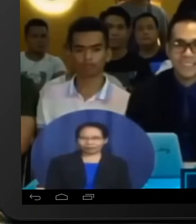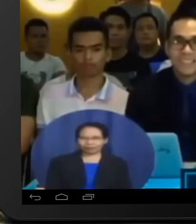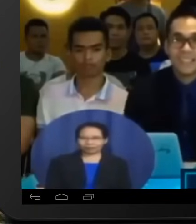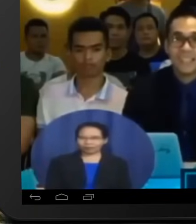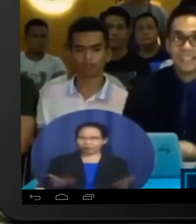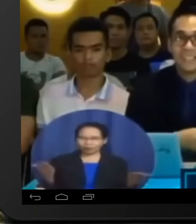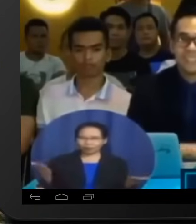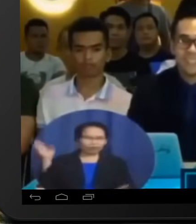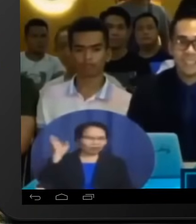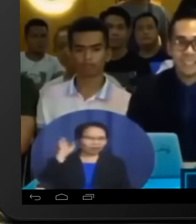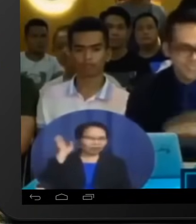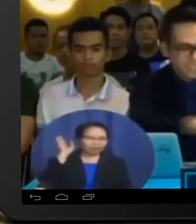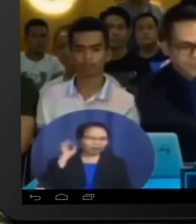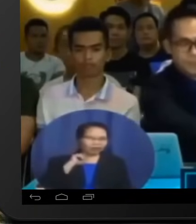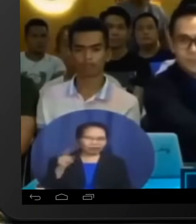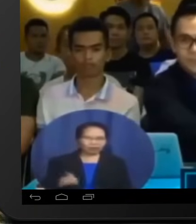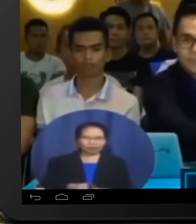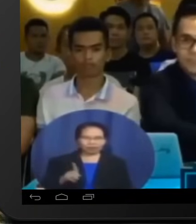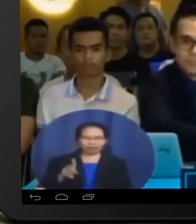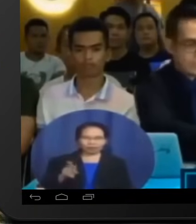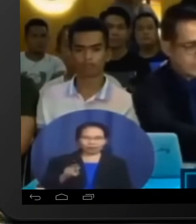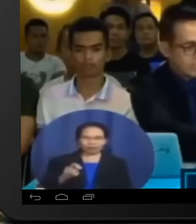Wala po kaming narinig, kapatid na prinses.